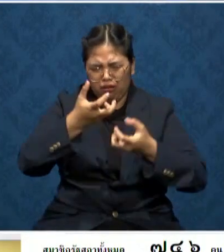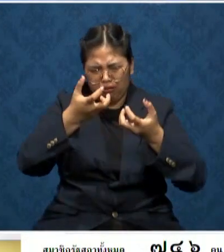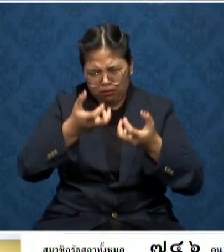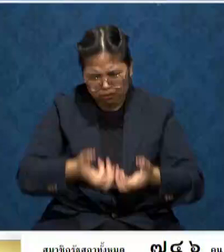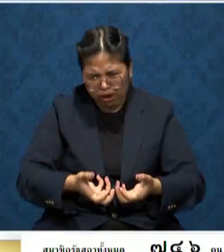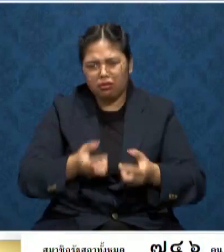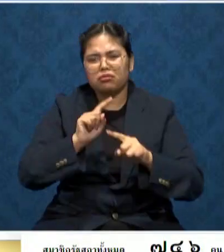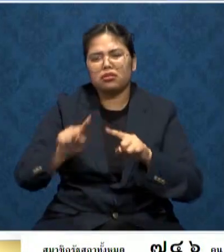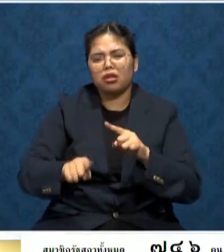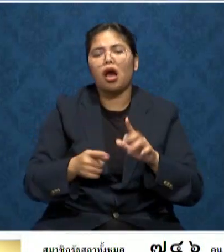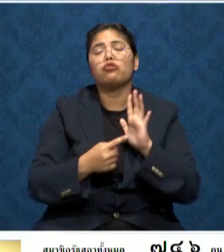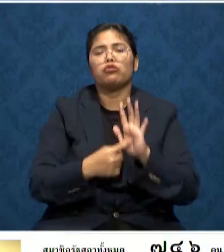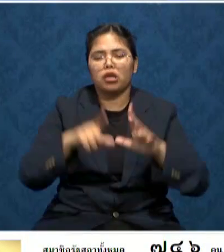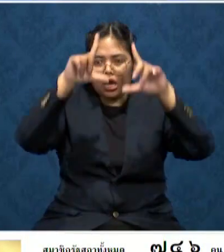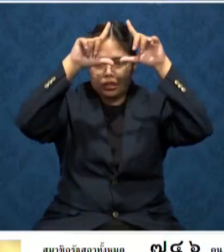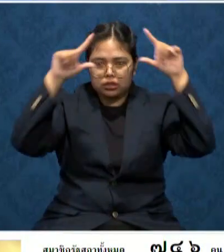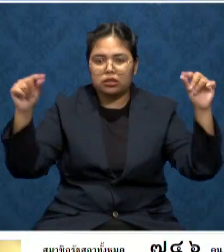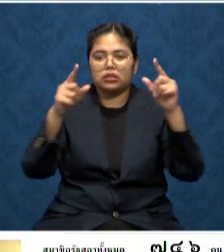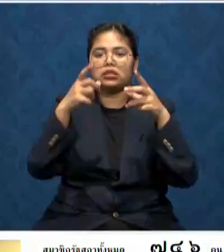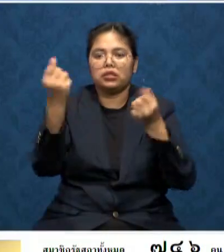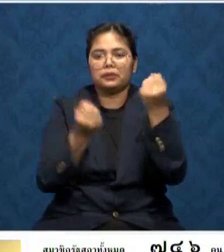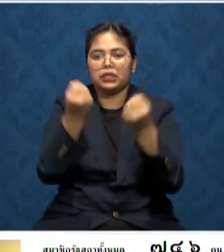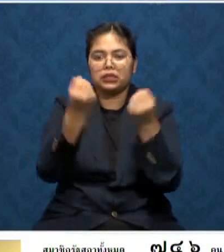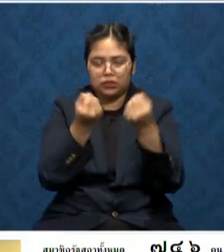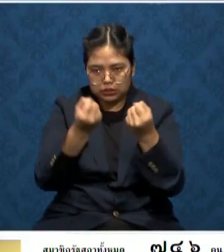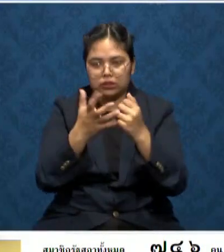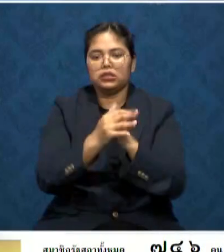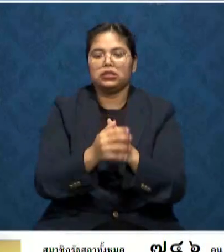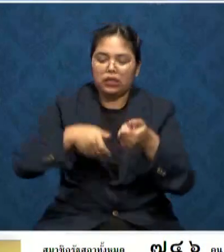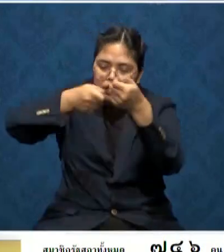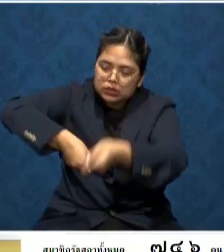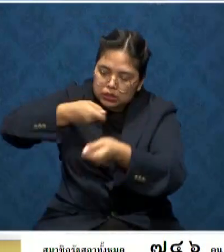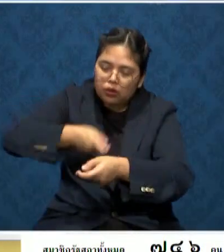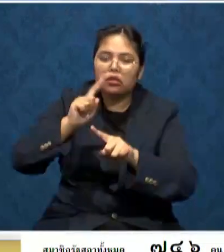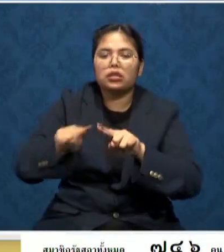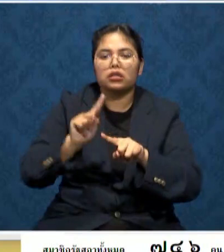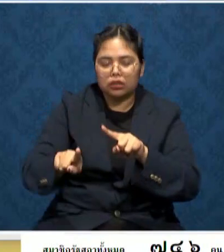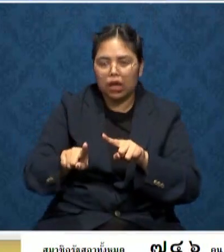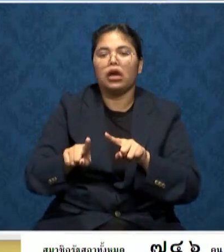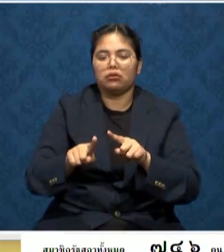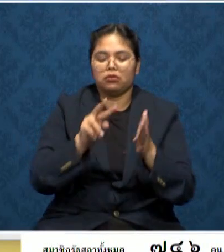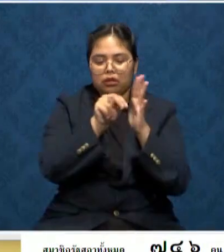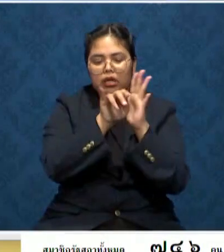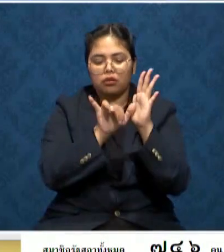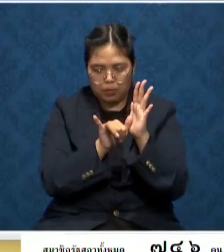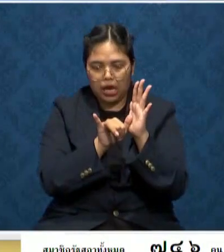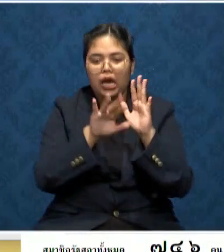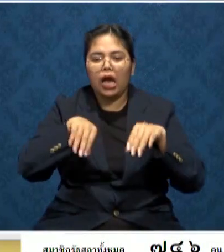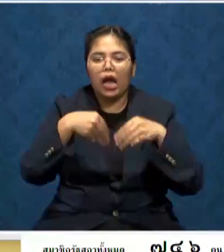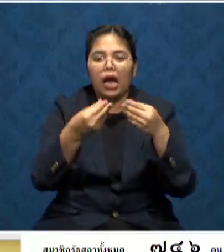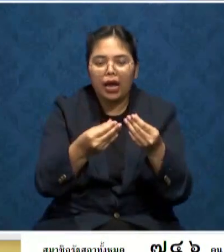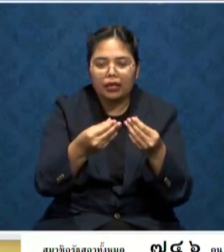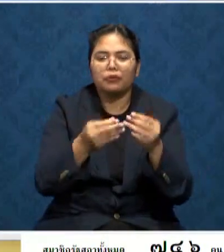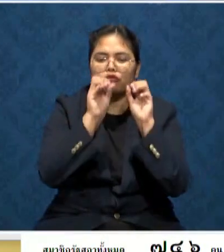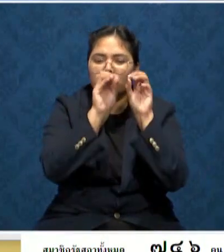เลี้ยงชีพ เชนคนขับเทคซี่เกษตกรกล่มเห่านี้ควรจะมีนยบาย และเข้าไปหนุนเสริมการพระนาความรู้ทักษ